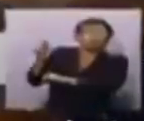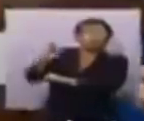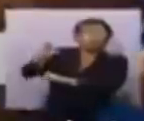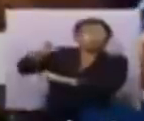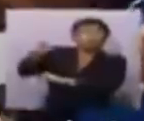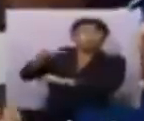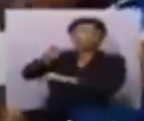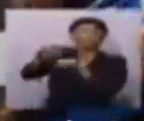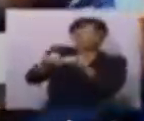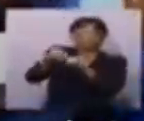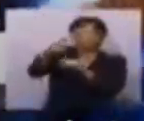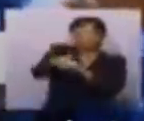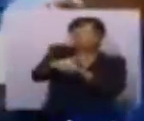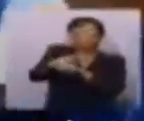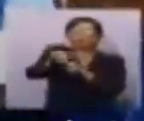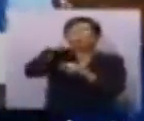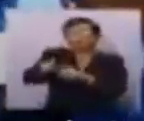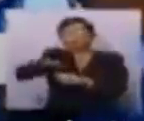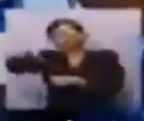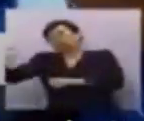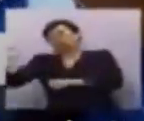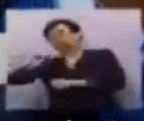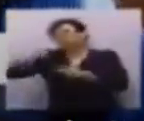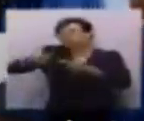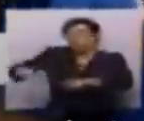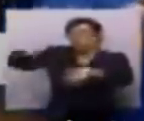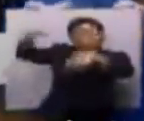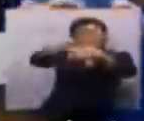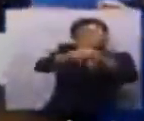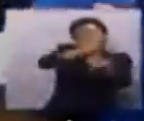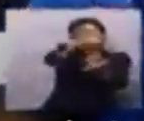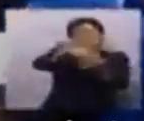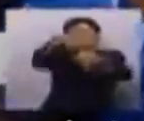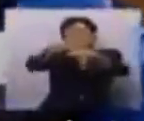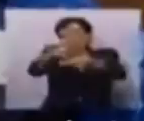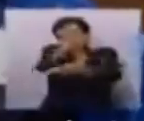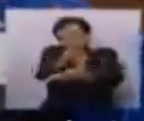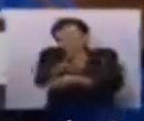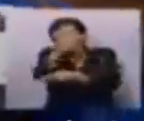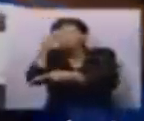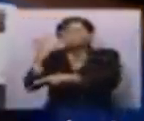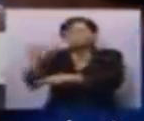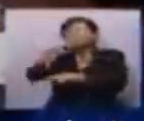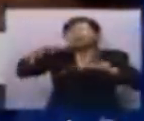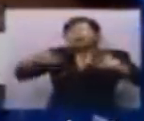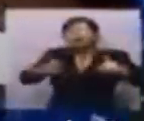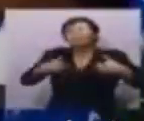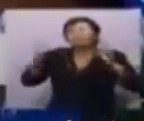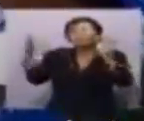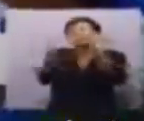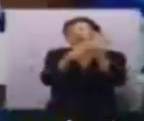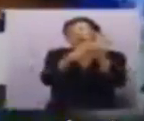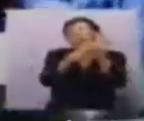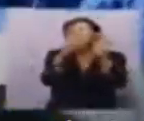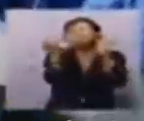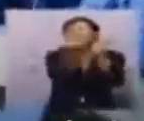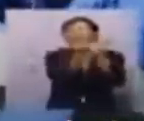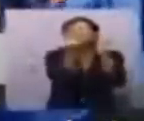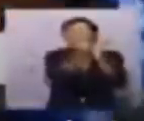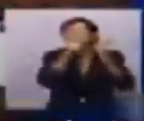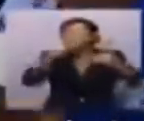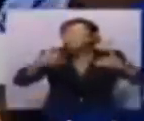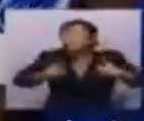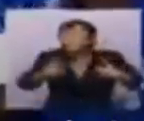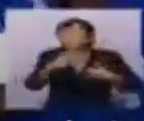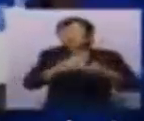tangan pihak luar. Dr. S. Sri Ram tidak dibenarkan masuk ke pusat penamaan calon kerana tidak mempunyai pas calon.